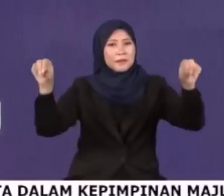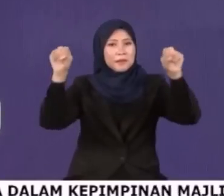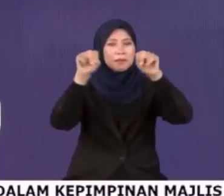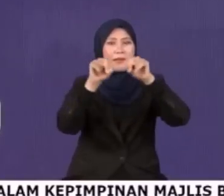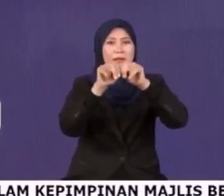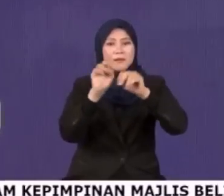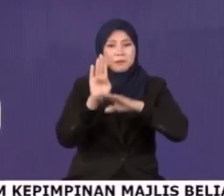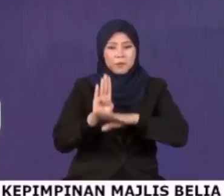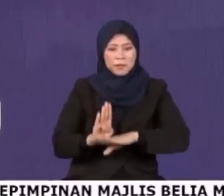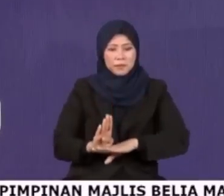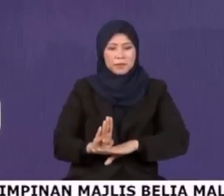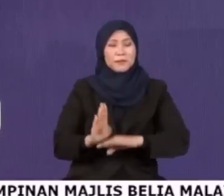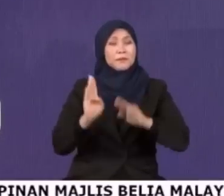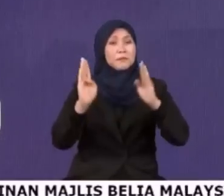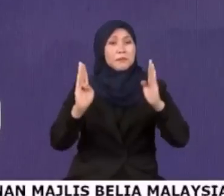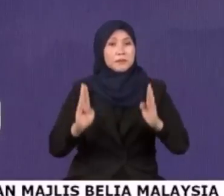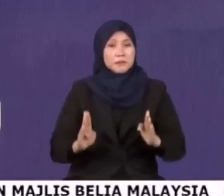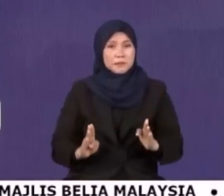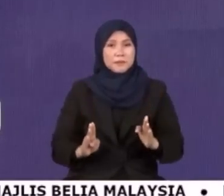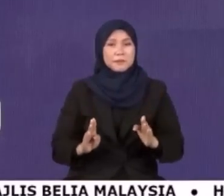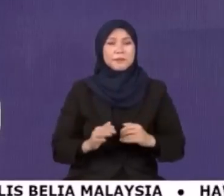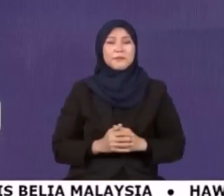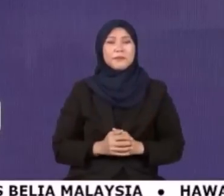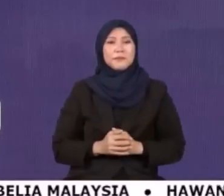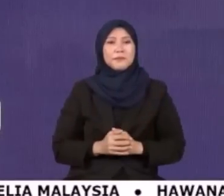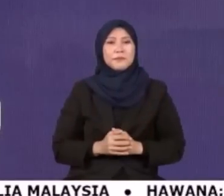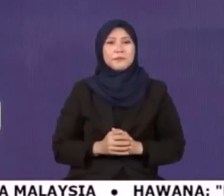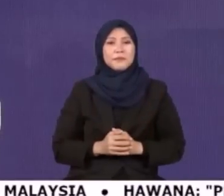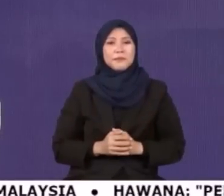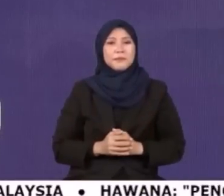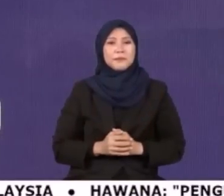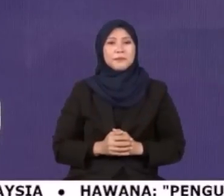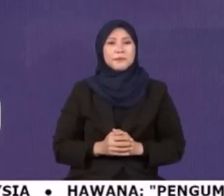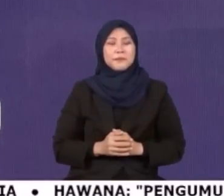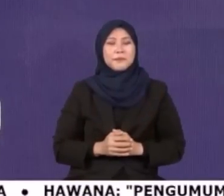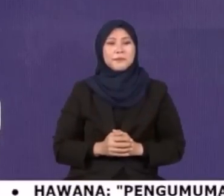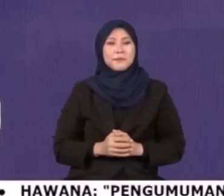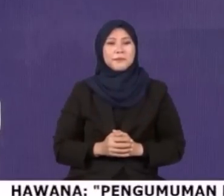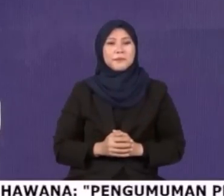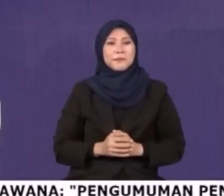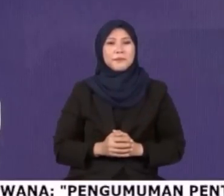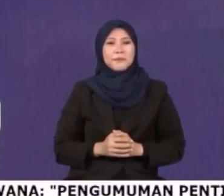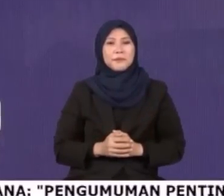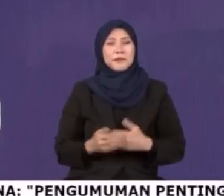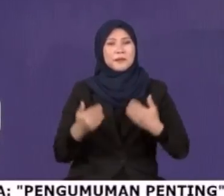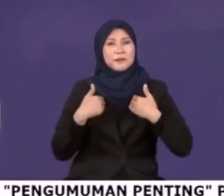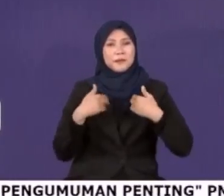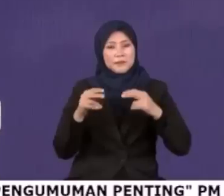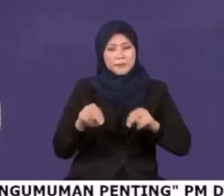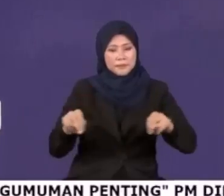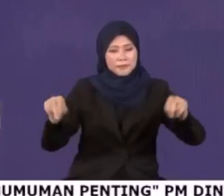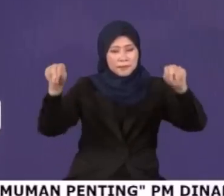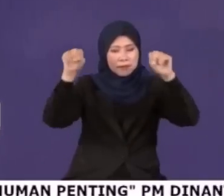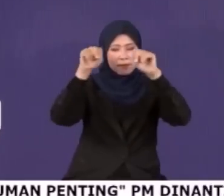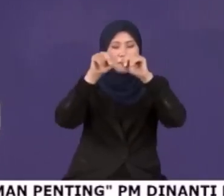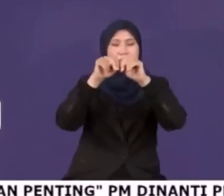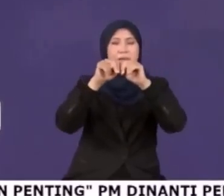budaya bangsa namun beberapa nilai manusia